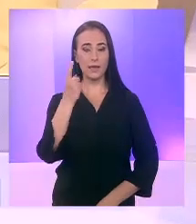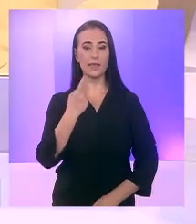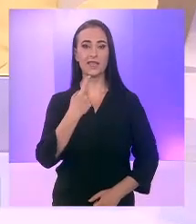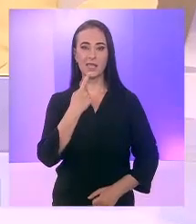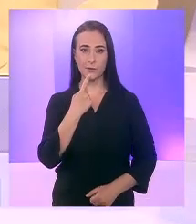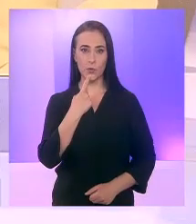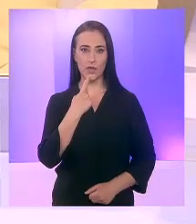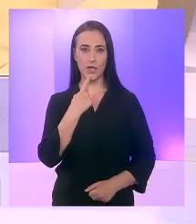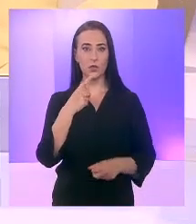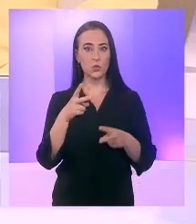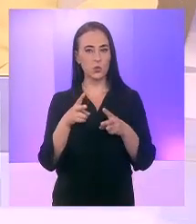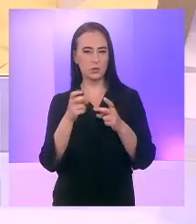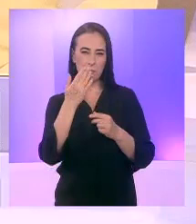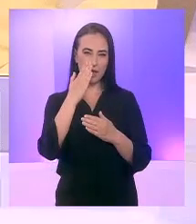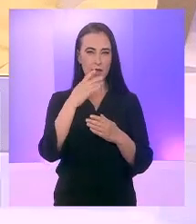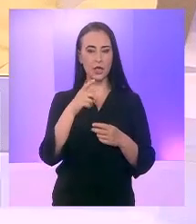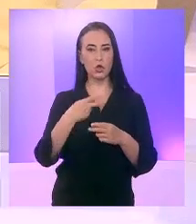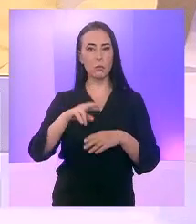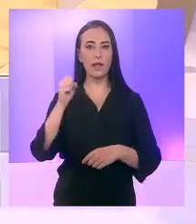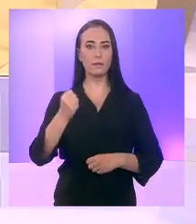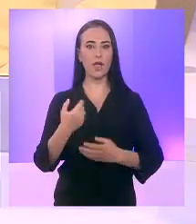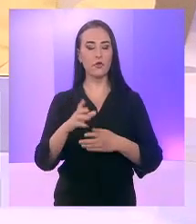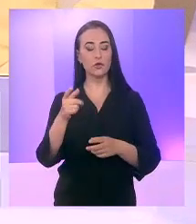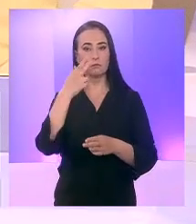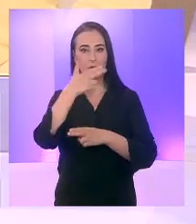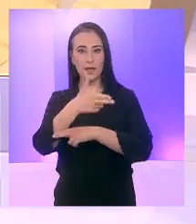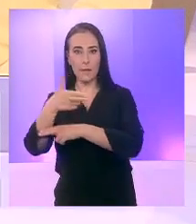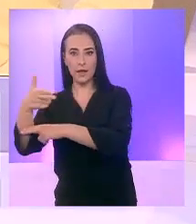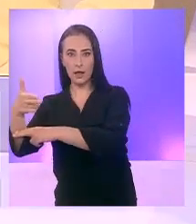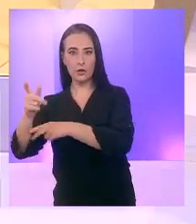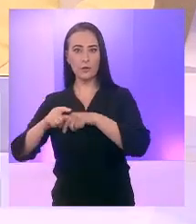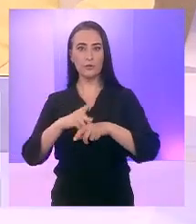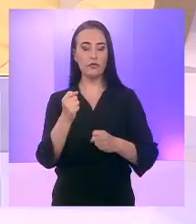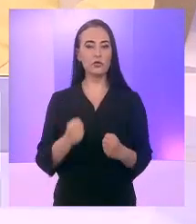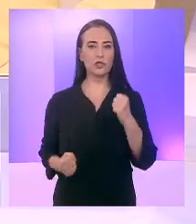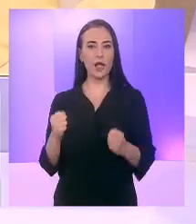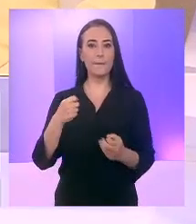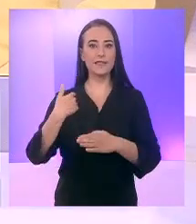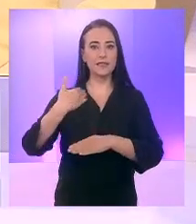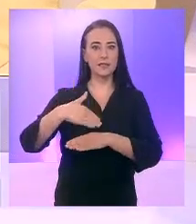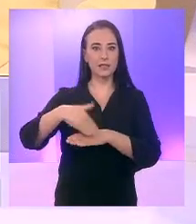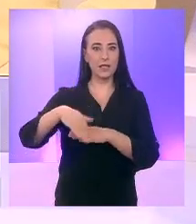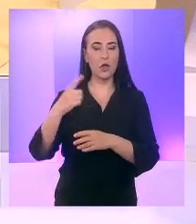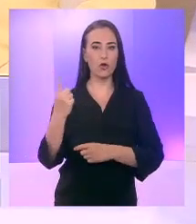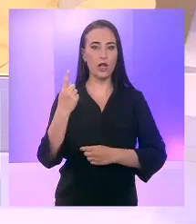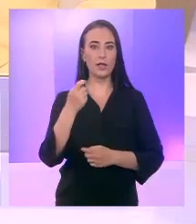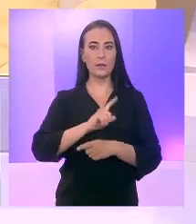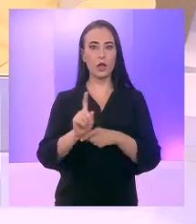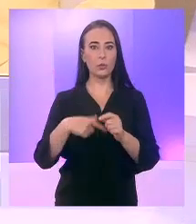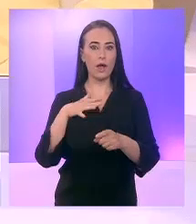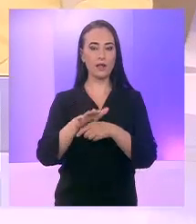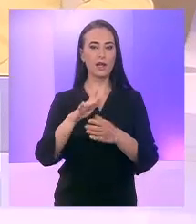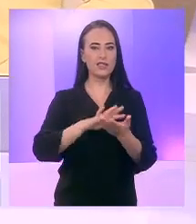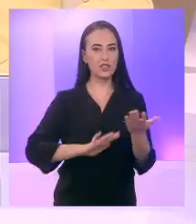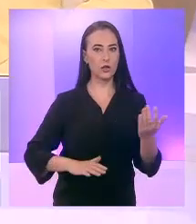Bărbatul din Timișoara, suspectat de o dublă crimă, a fost surprins de camerele de supraveghere în timp ce fugea pe străzile orașului imediat după